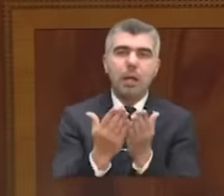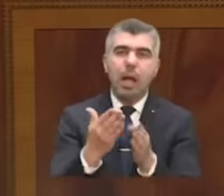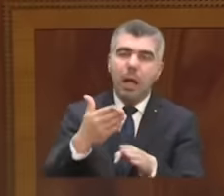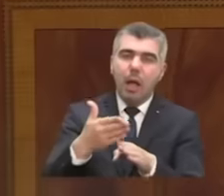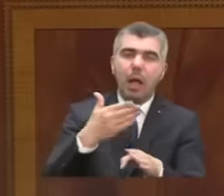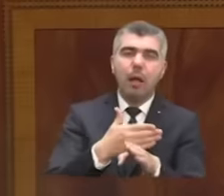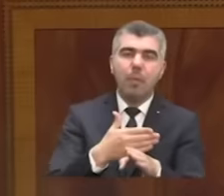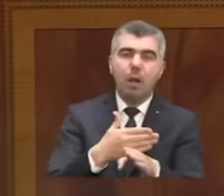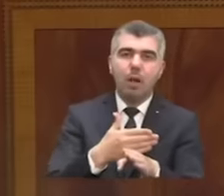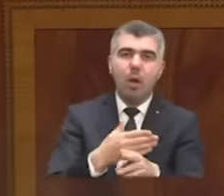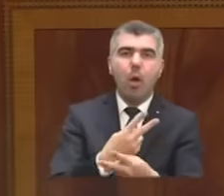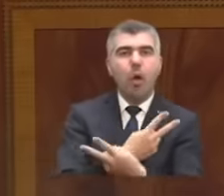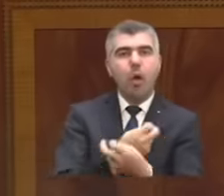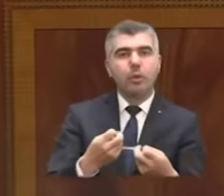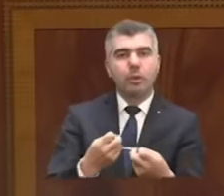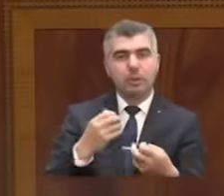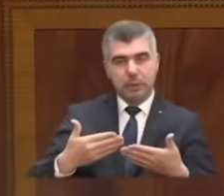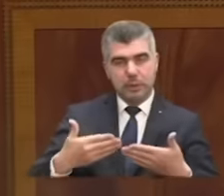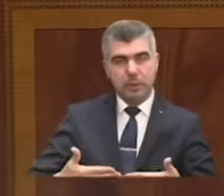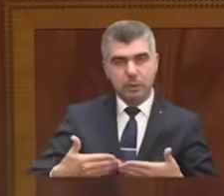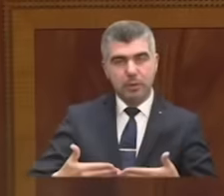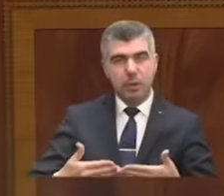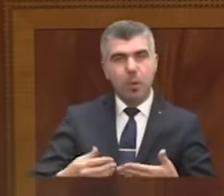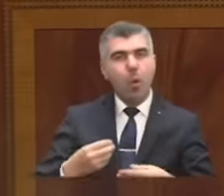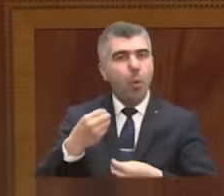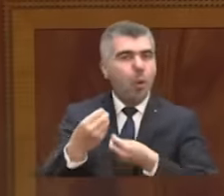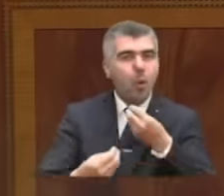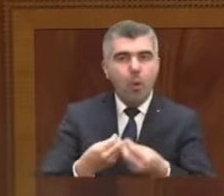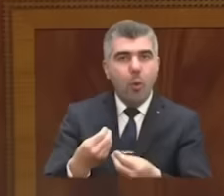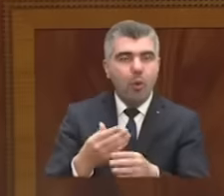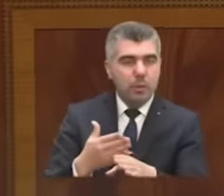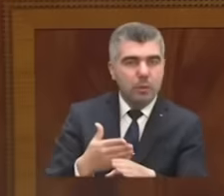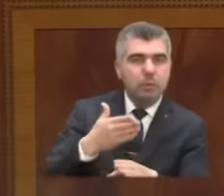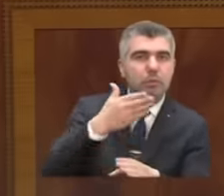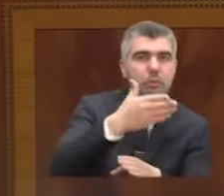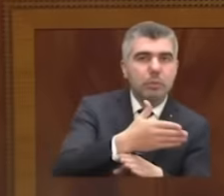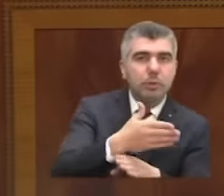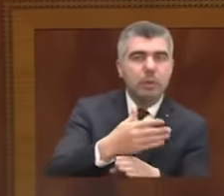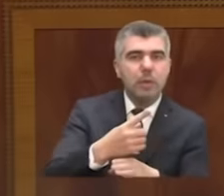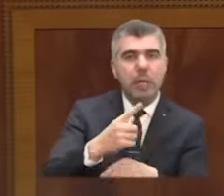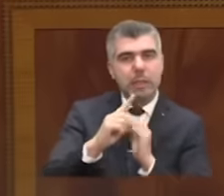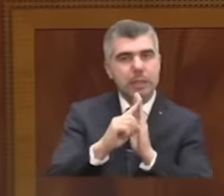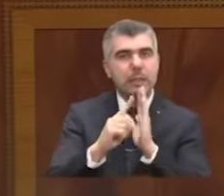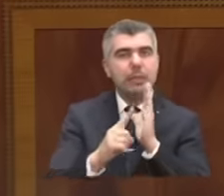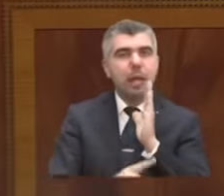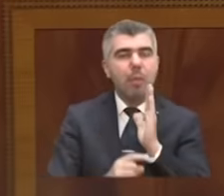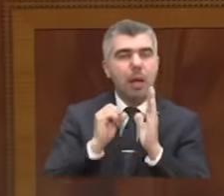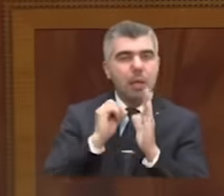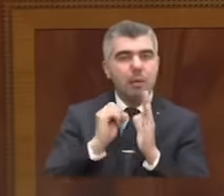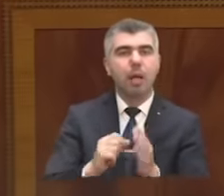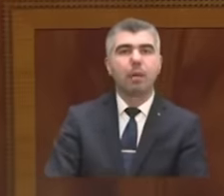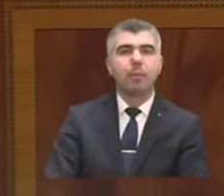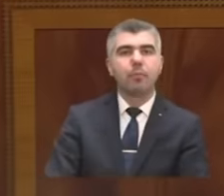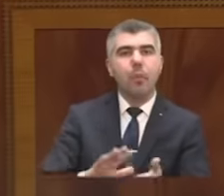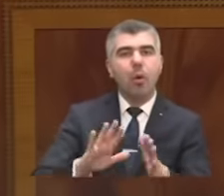فعليا بأقسامهم الدراسية قبل العطلة البينة أو سيعودون إلى فصولهم في بداية